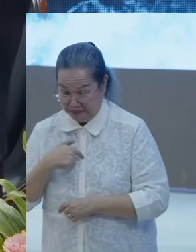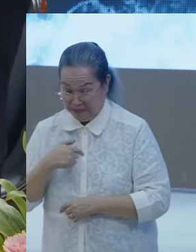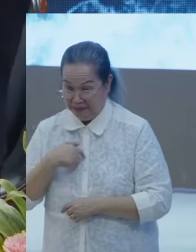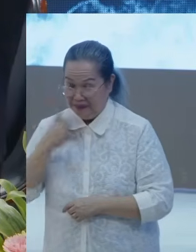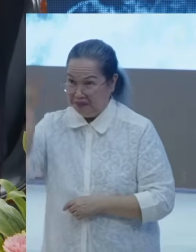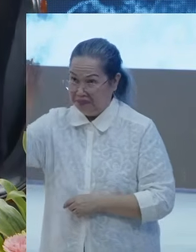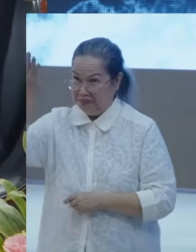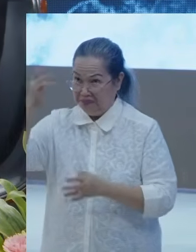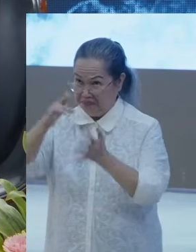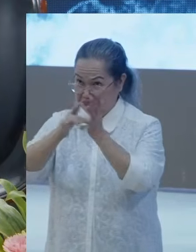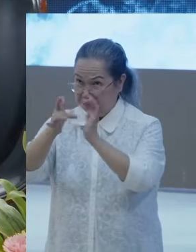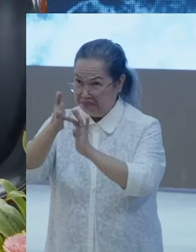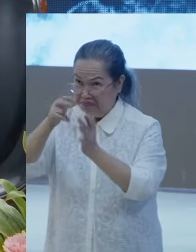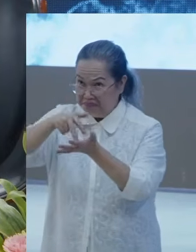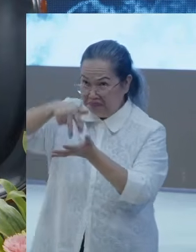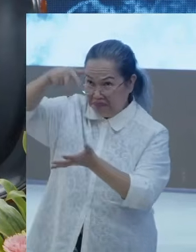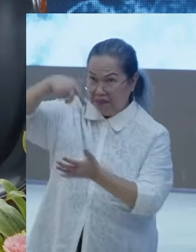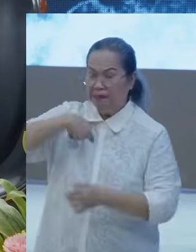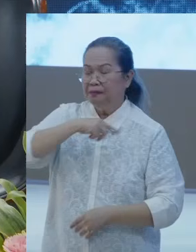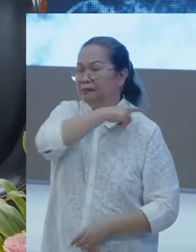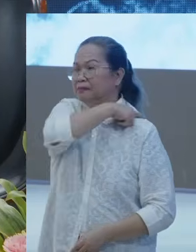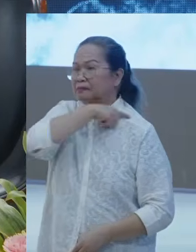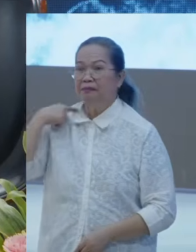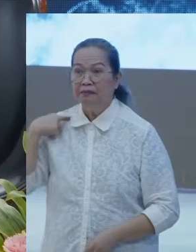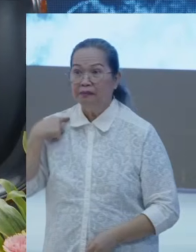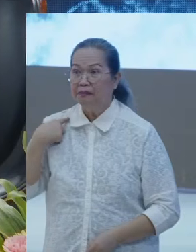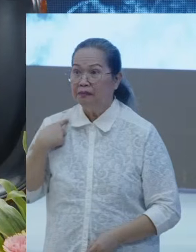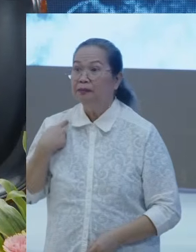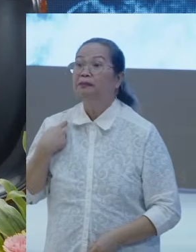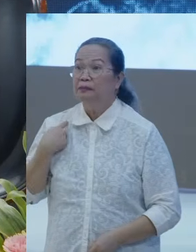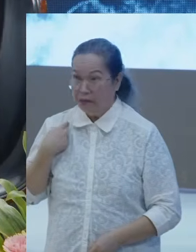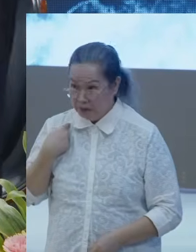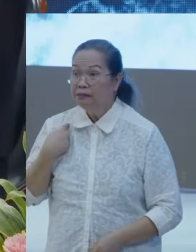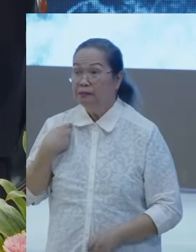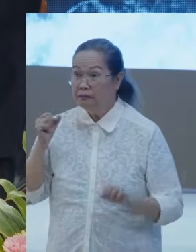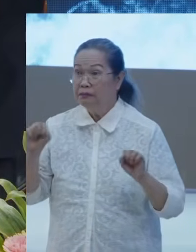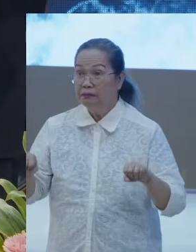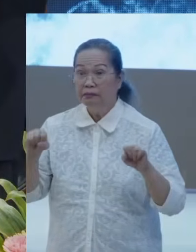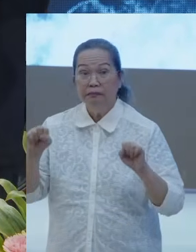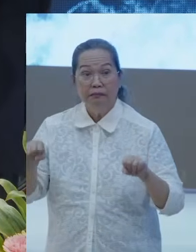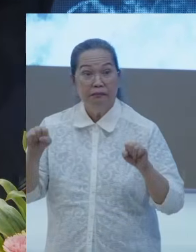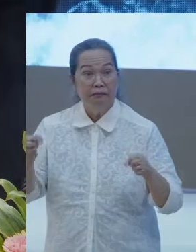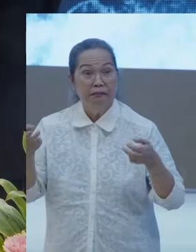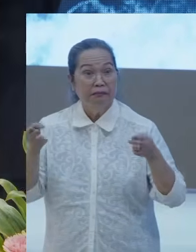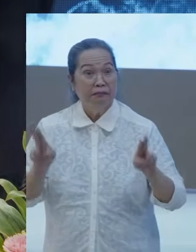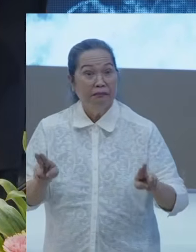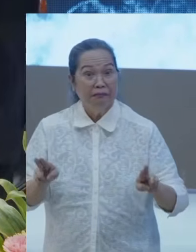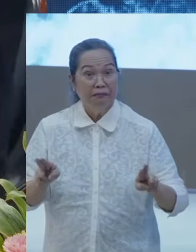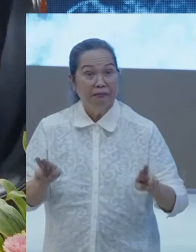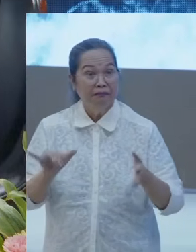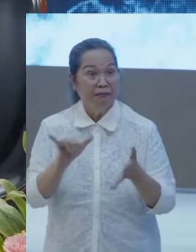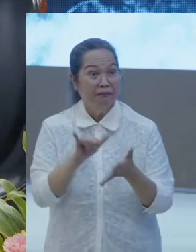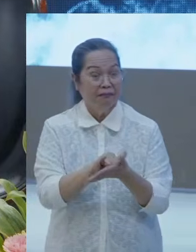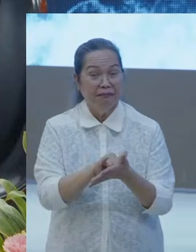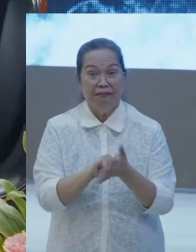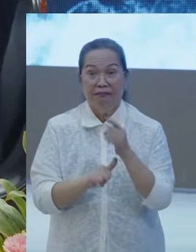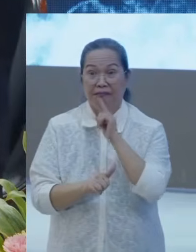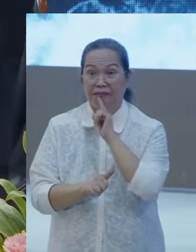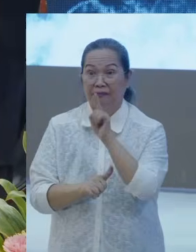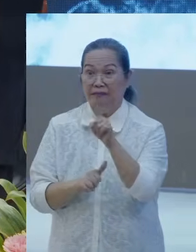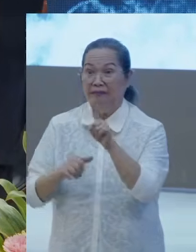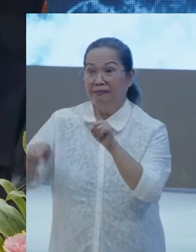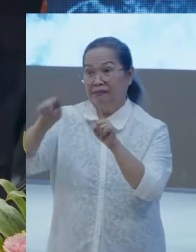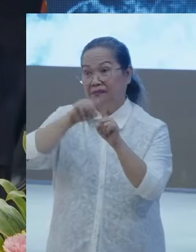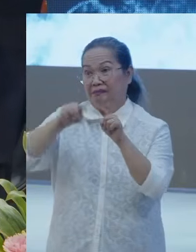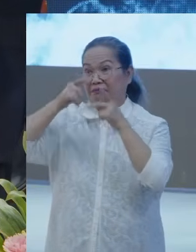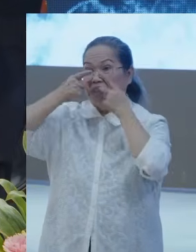So yung kanyang pagkabuhay na maguli, mga kapatid, ang pinakadakilang sign na pwede nating